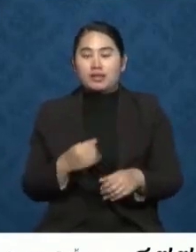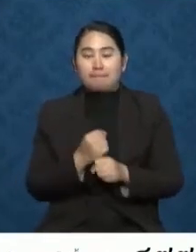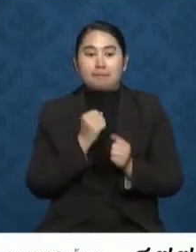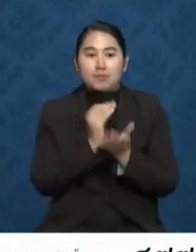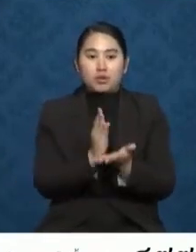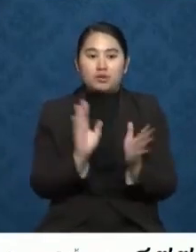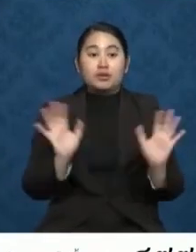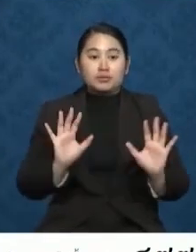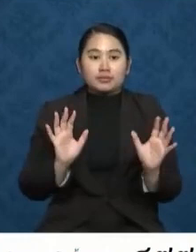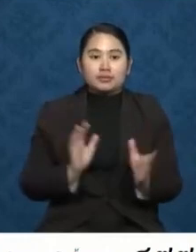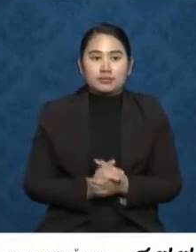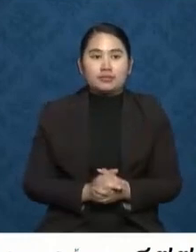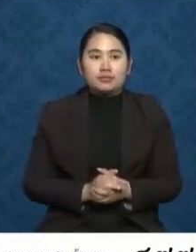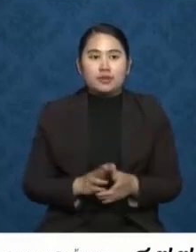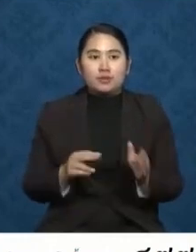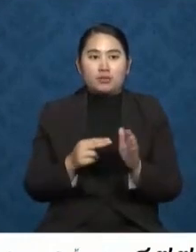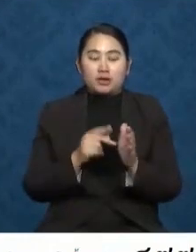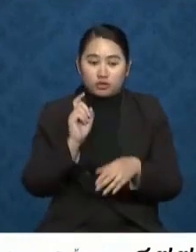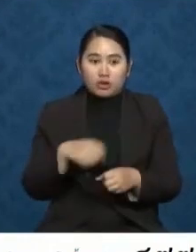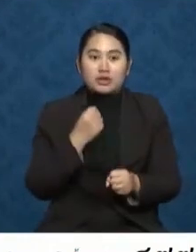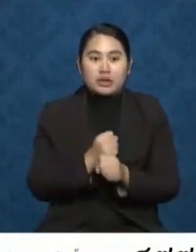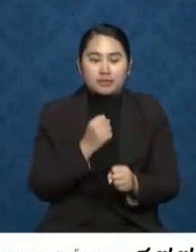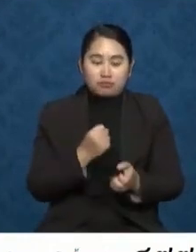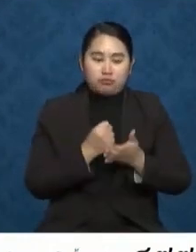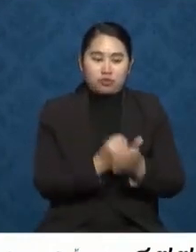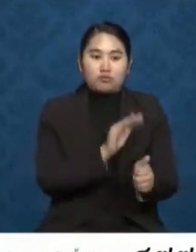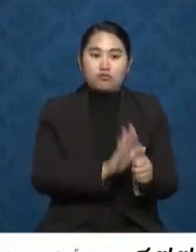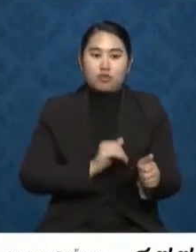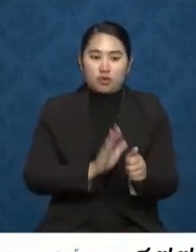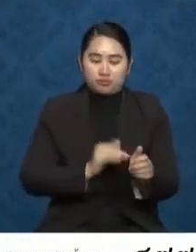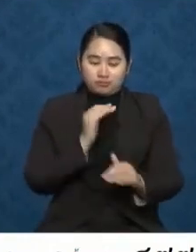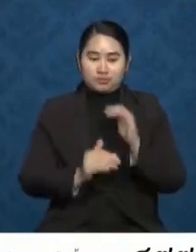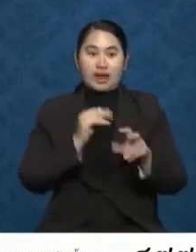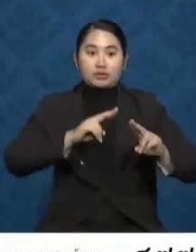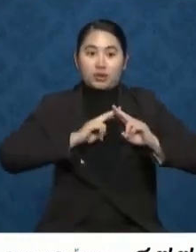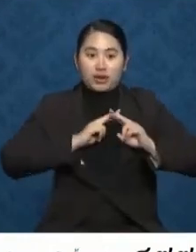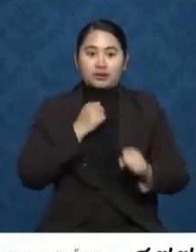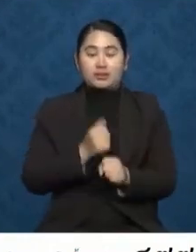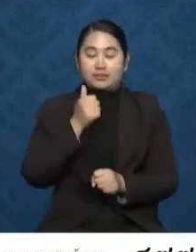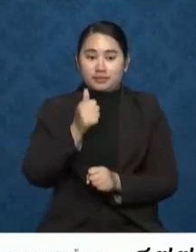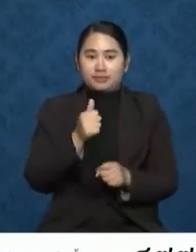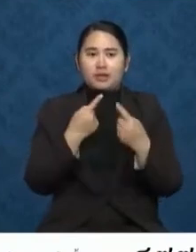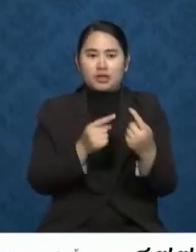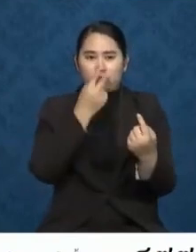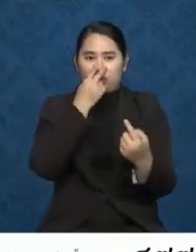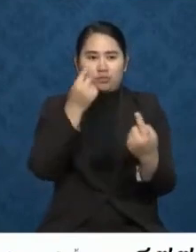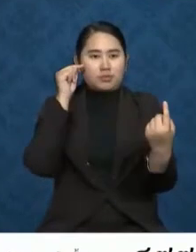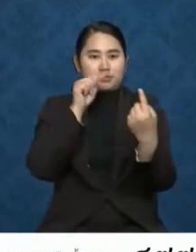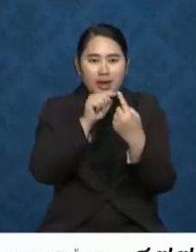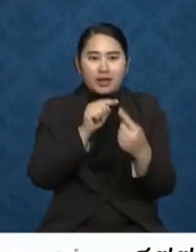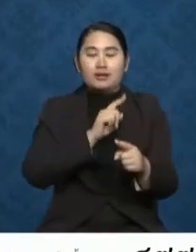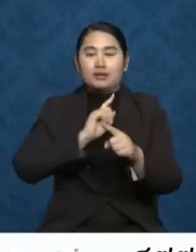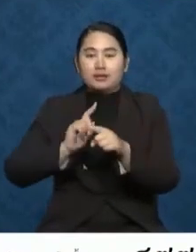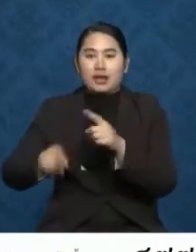ลงานสังคมสังเคราะห์ต้องทำให้เขาสามารถยืนด้วยขาตัวเองและเดินต่อไปได้ แต่วิสัยทัศน์ของท่านก็ดีเรื่องเกี่ย